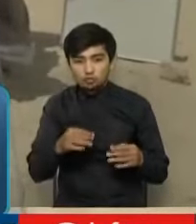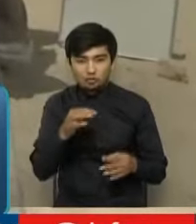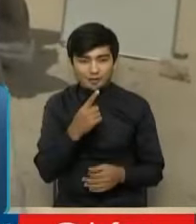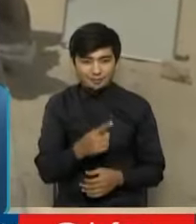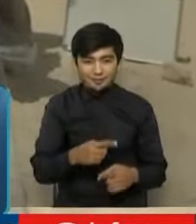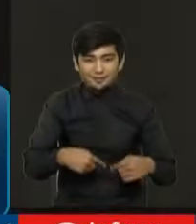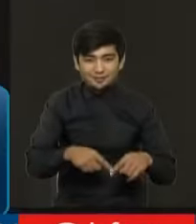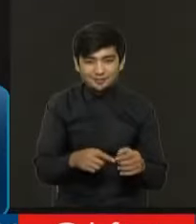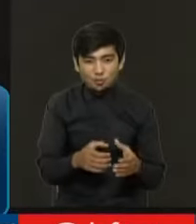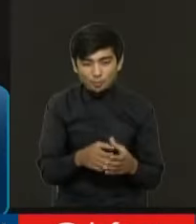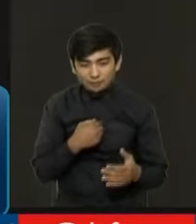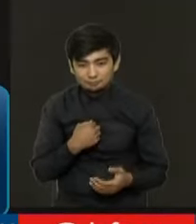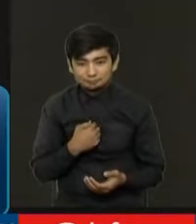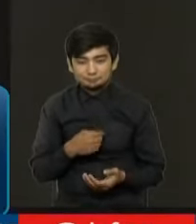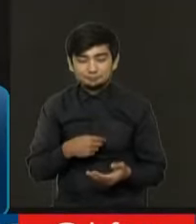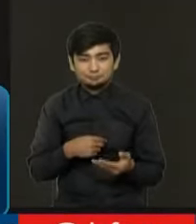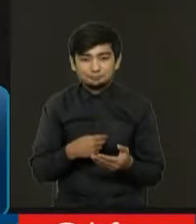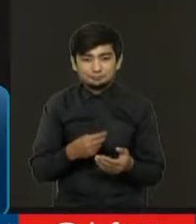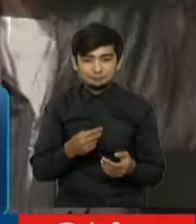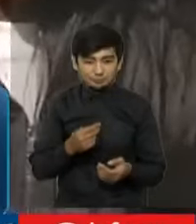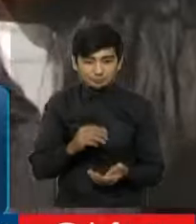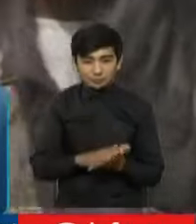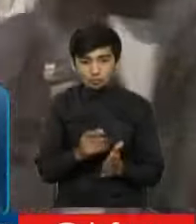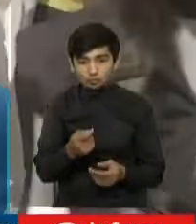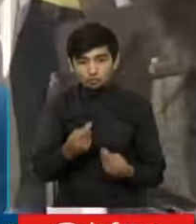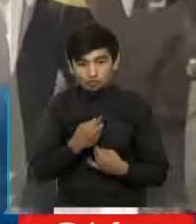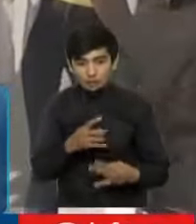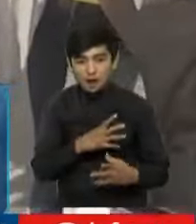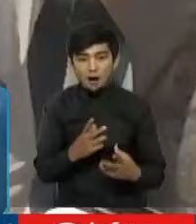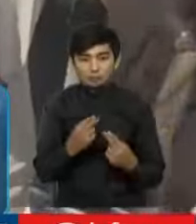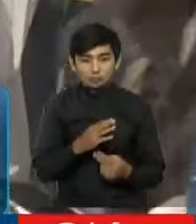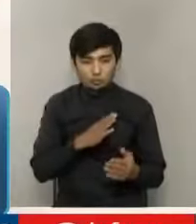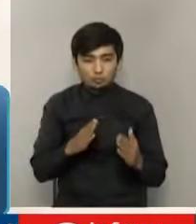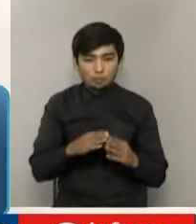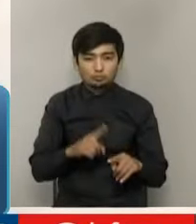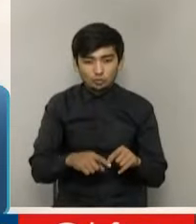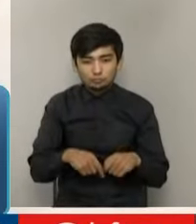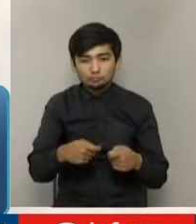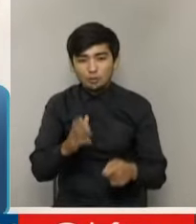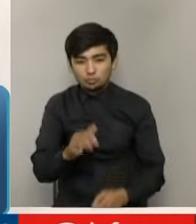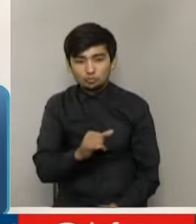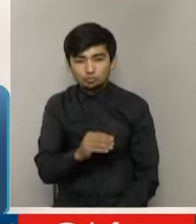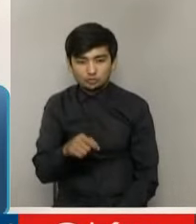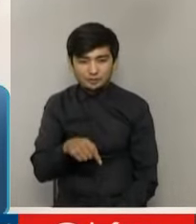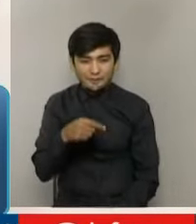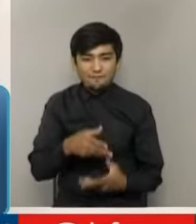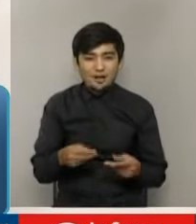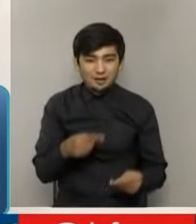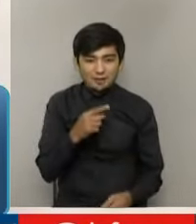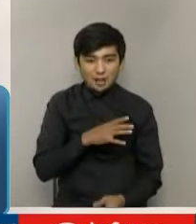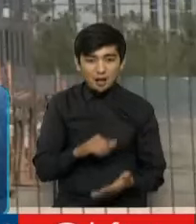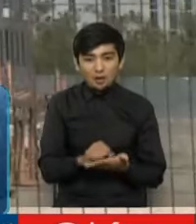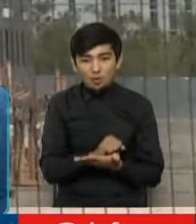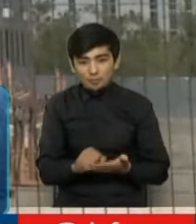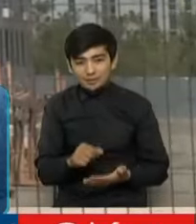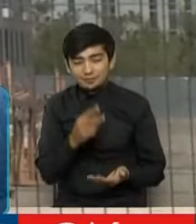частных организаций, занимающейся реализацией квартир. В компании обещали, что дома сдадут в эксплуатацию уже нынешней весной. По документам